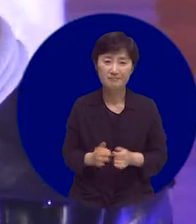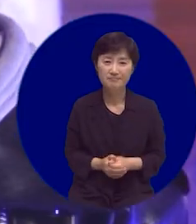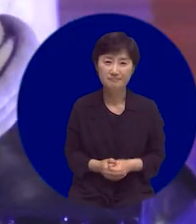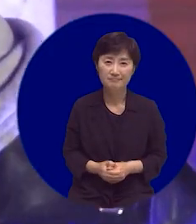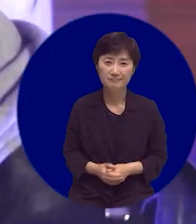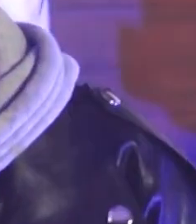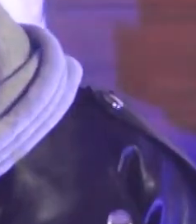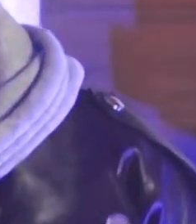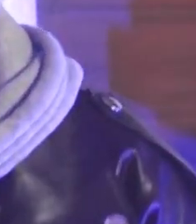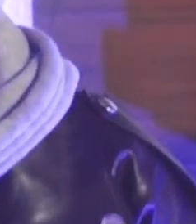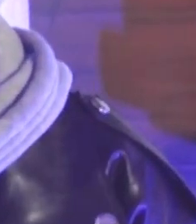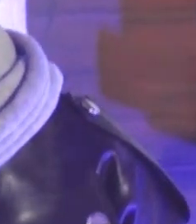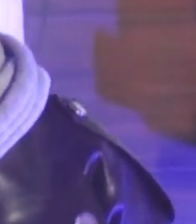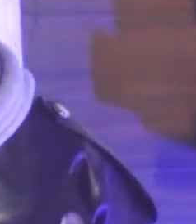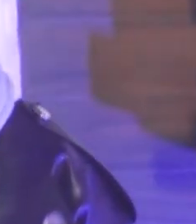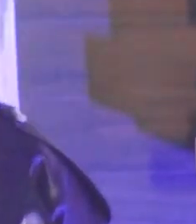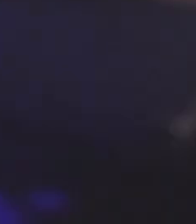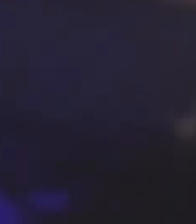제작했습니다.